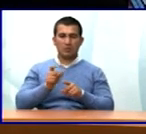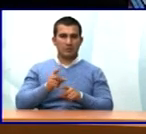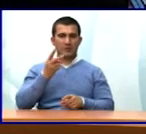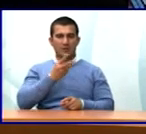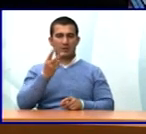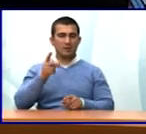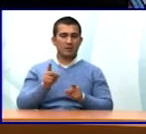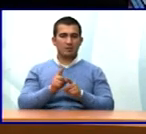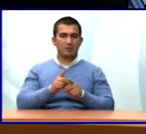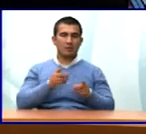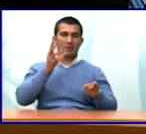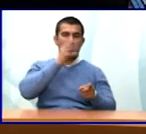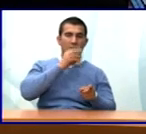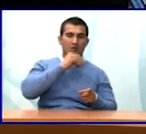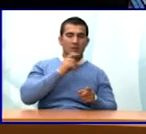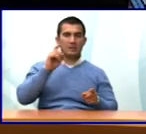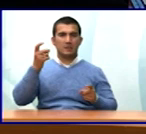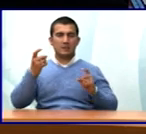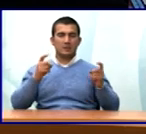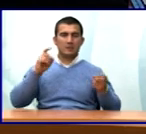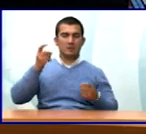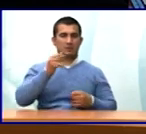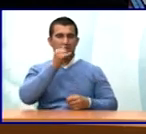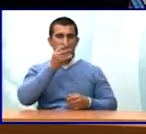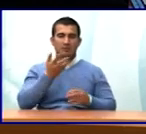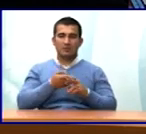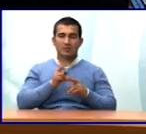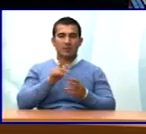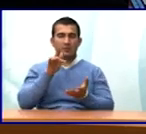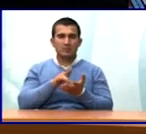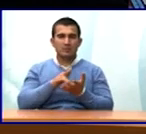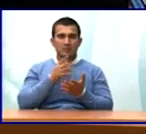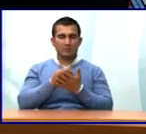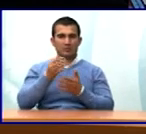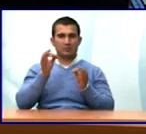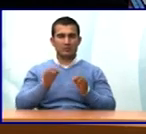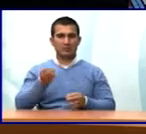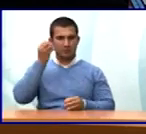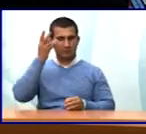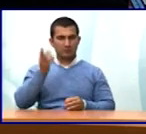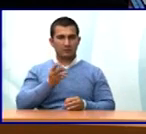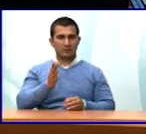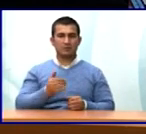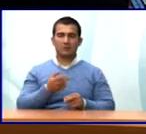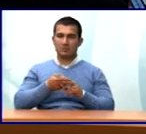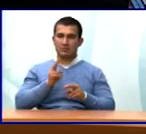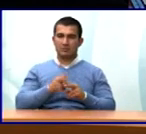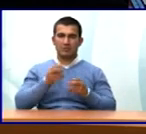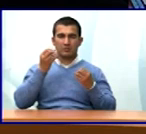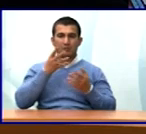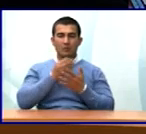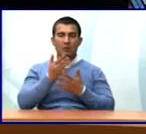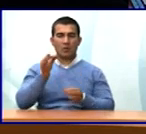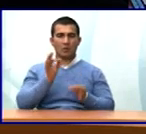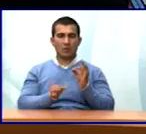ham, demak, o'simliklarni hayotiga yaxshi ta'sir ko'rsatmas ekan. Demak, bundan xulosa qilamiz,